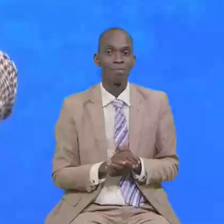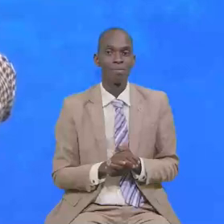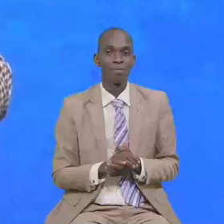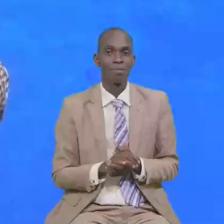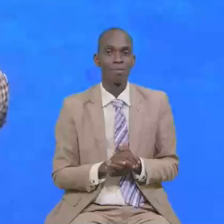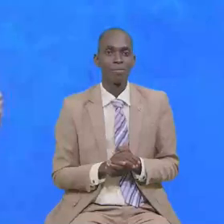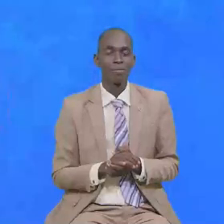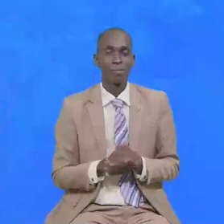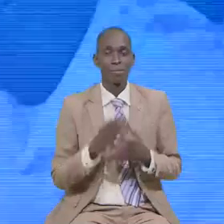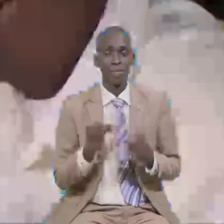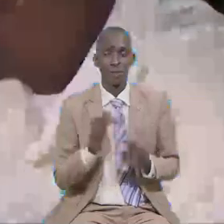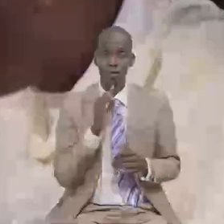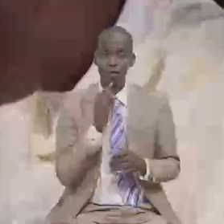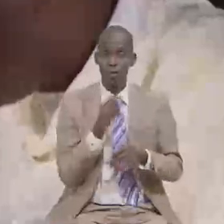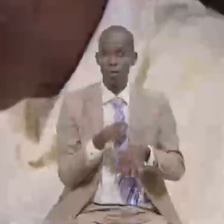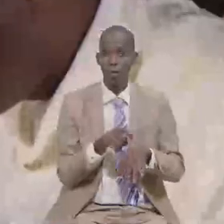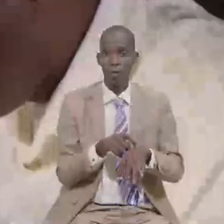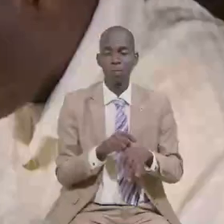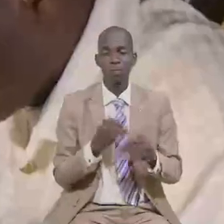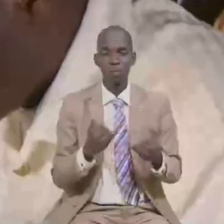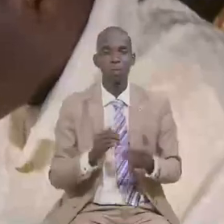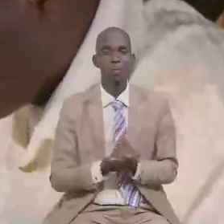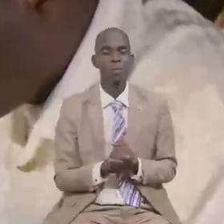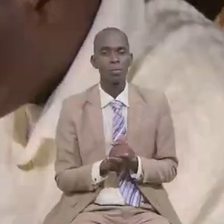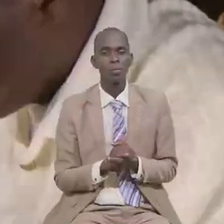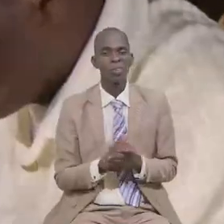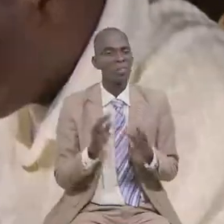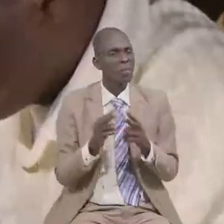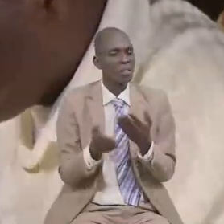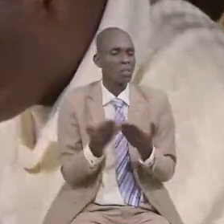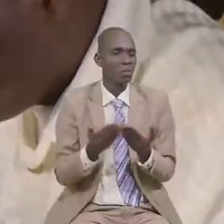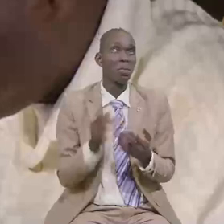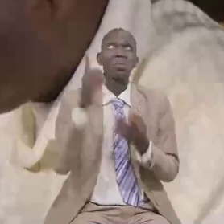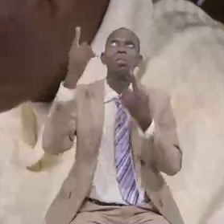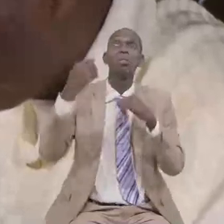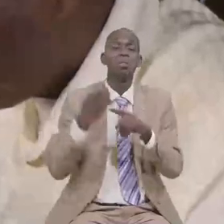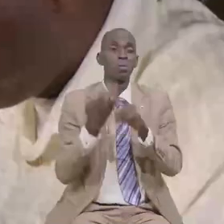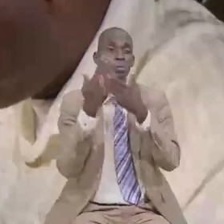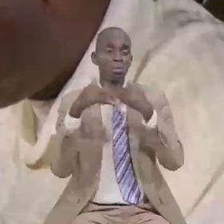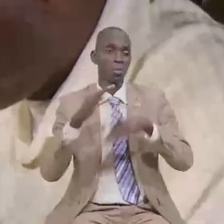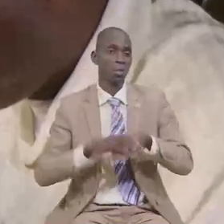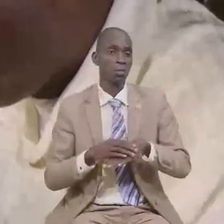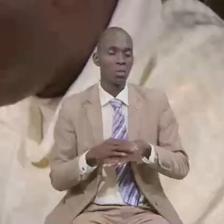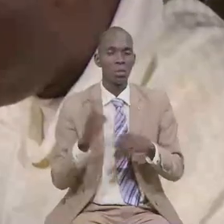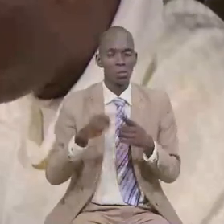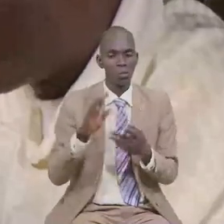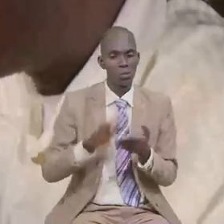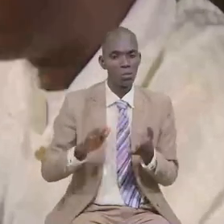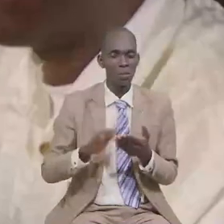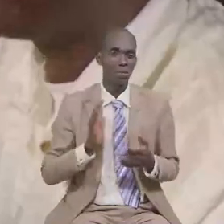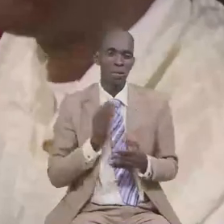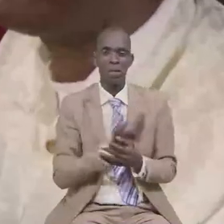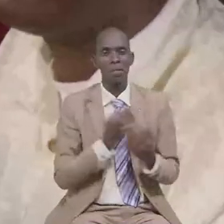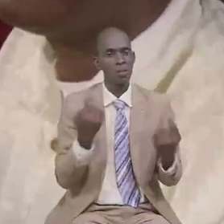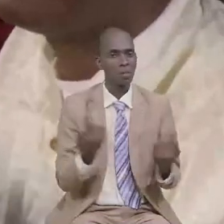les yeux fermés. Très simple. Il est venu du ciel pour pardonner nos